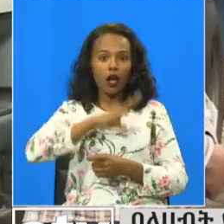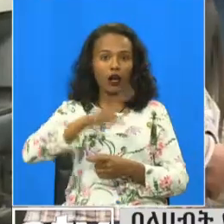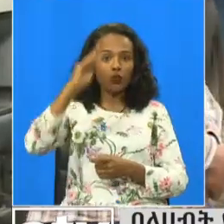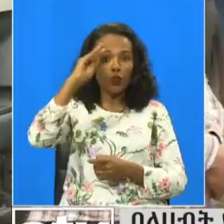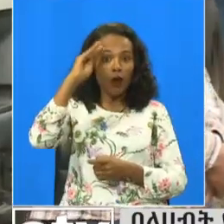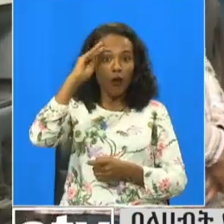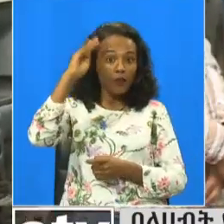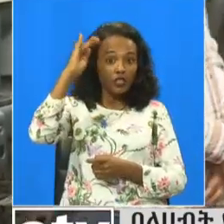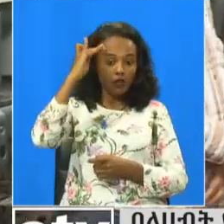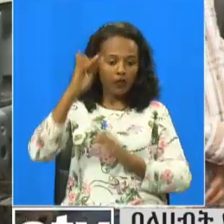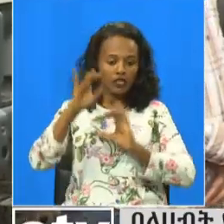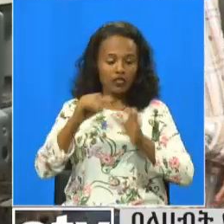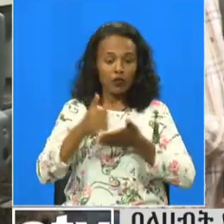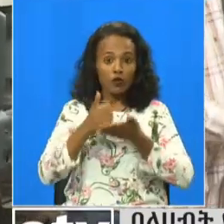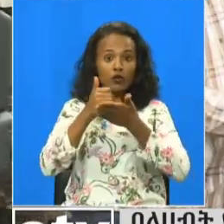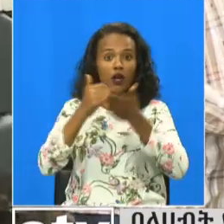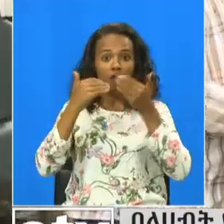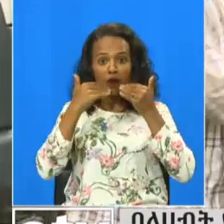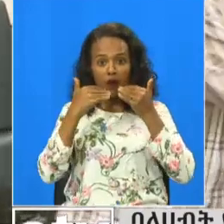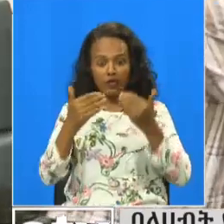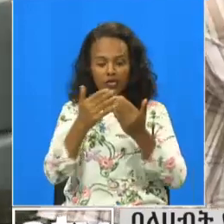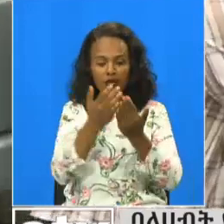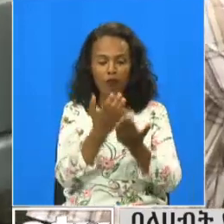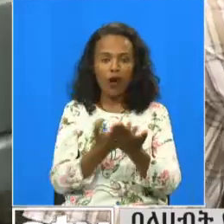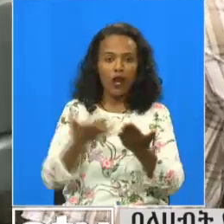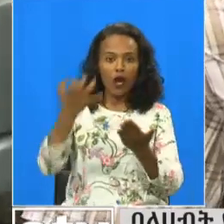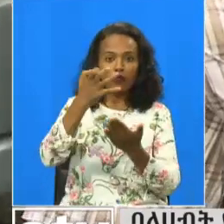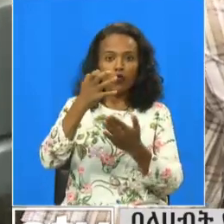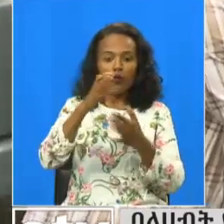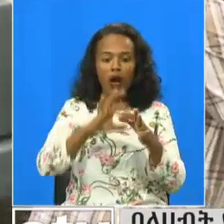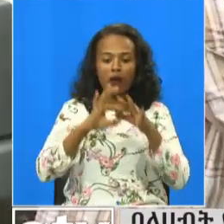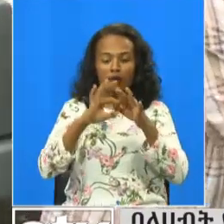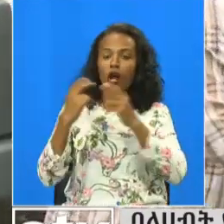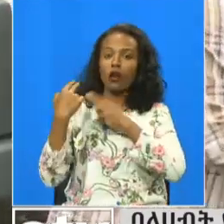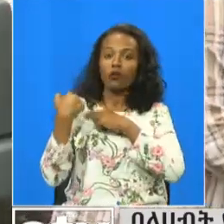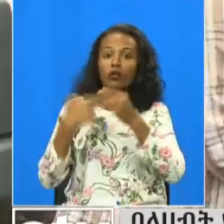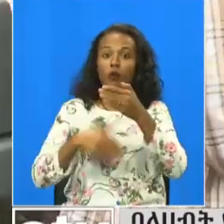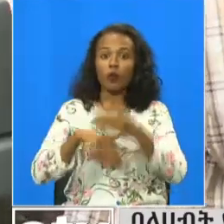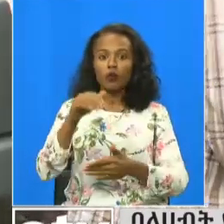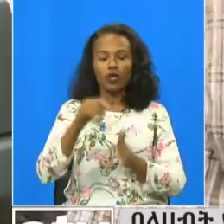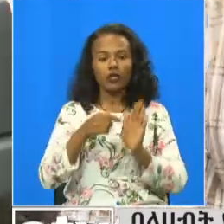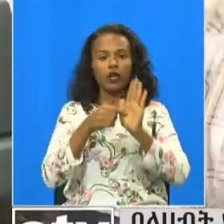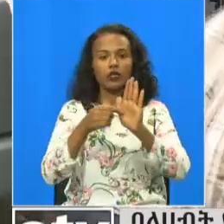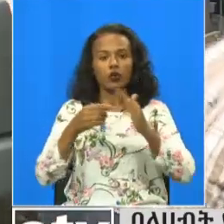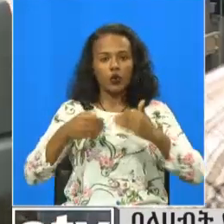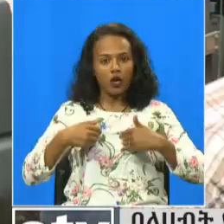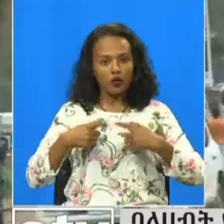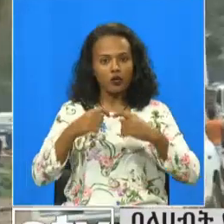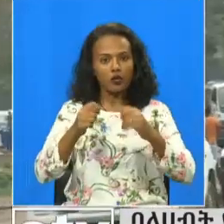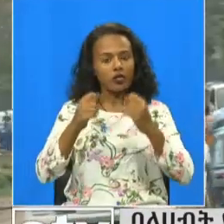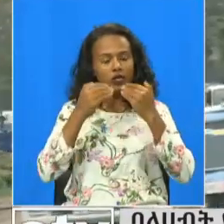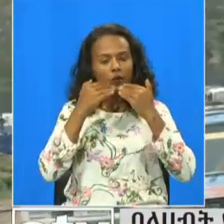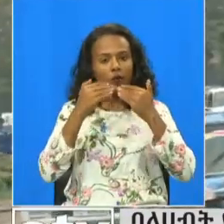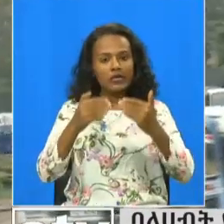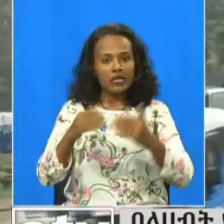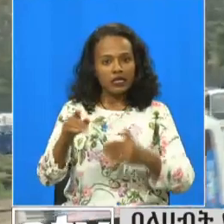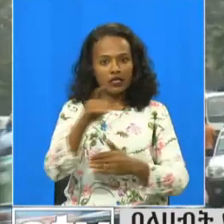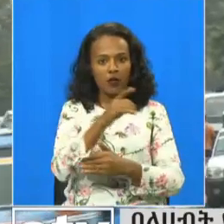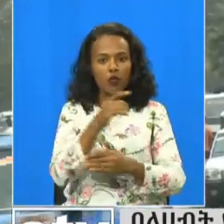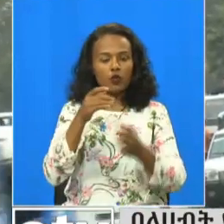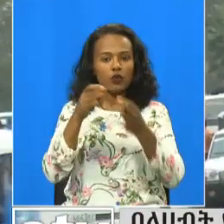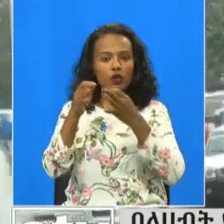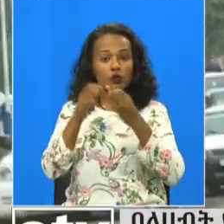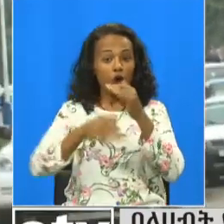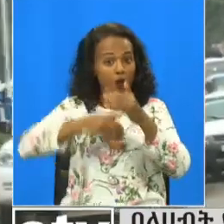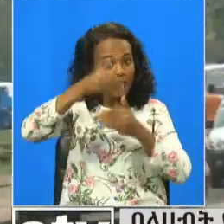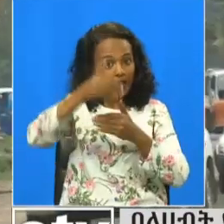መሐመድ ጀማል የተደረገውን ድጋፍ አመስግነው ባለሀብቱ ማህበራዊ ኃላፊነቱን በመወጣት ረገድ እያሳዩ ያለውን ጥረት የሚመሰገን ስለመሆኑም ጭምር ገልጸዋል።